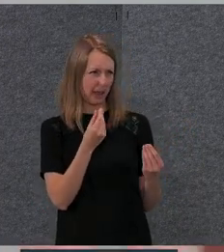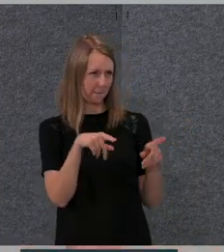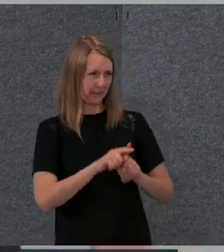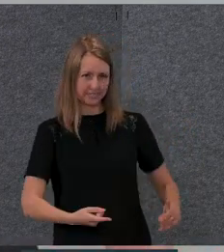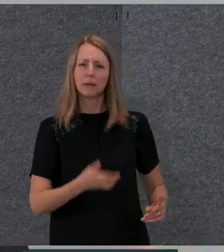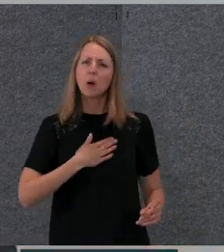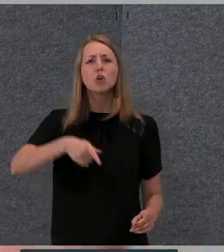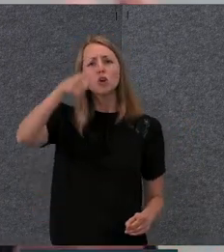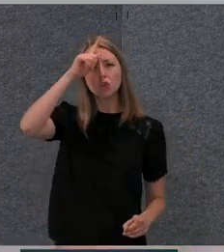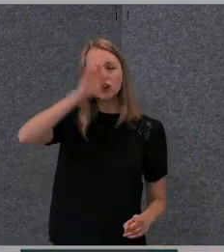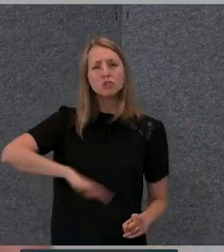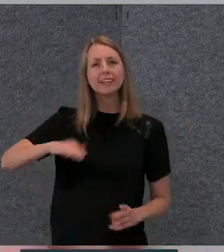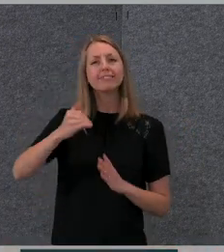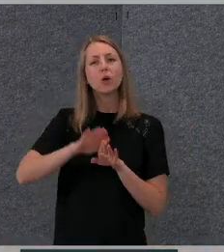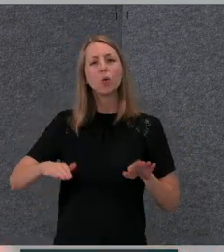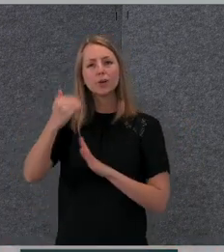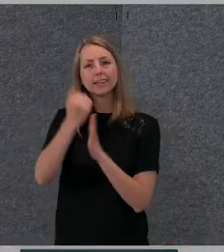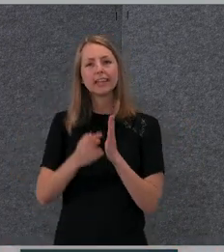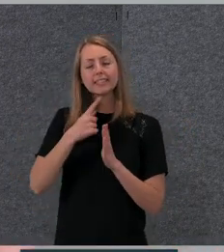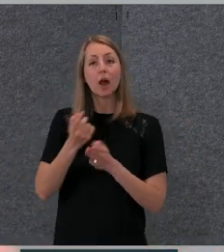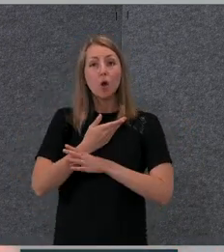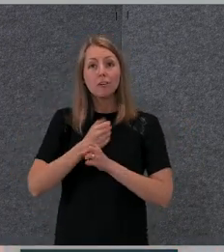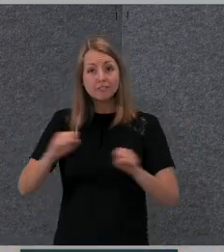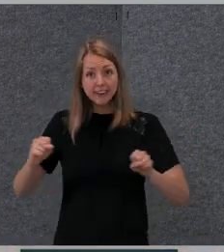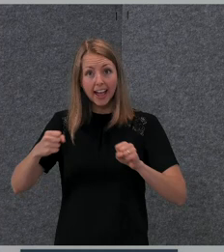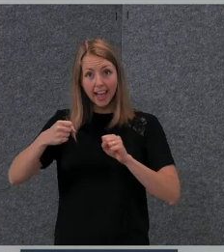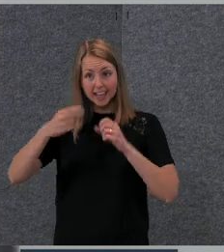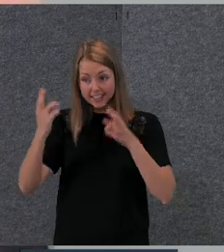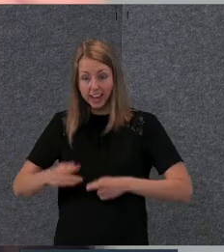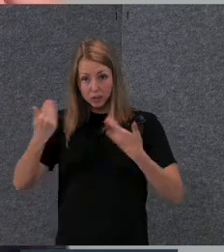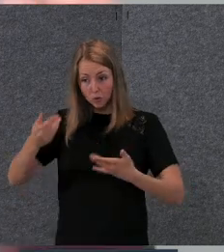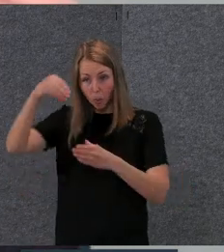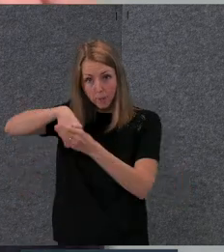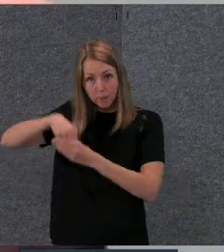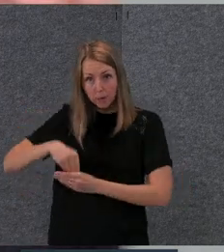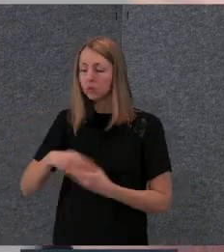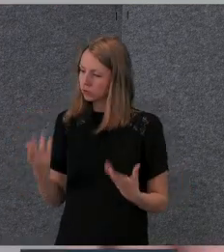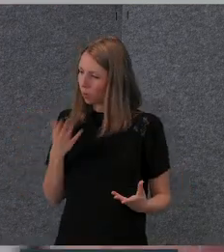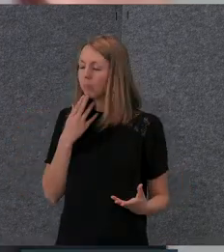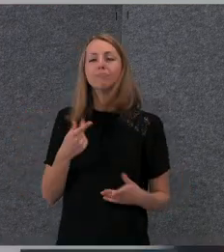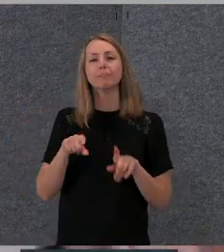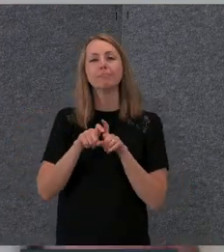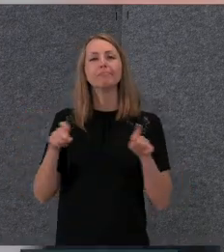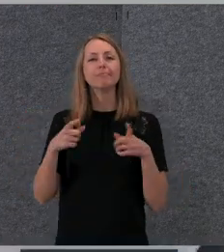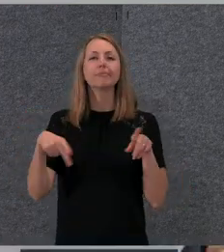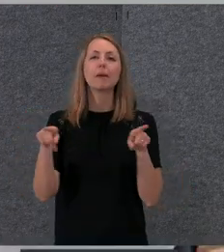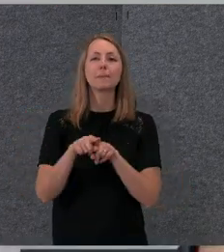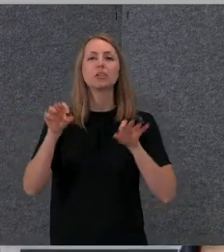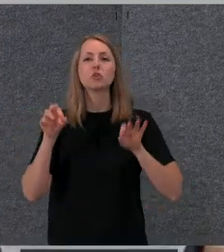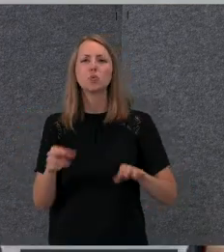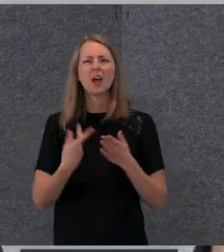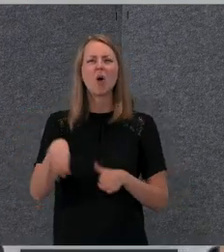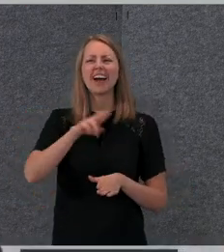unserem Grundgesetz, das die größten Freiheitsrechte ermöglicht, finde ich es einen ganz tollen Begriff, um auch gegen die Rechten